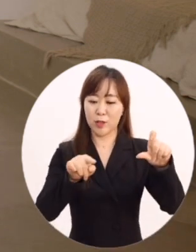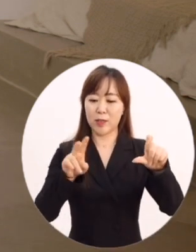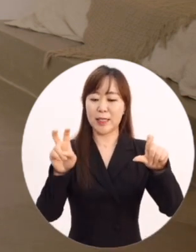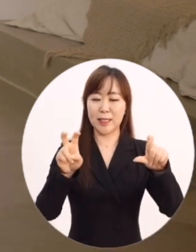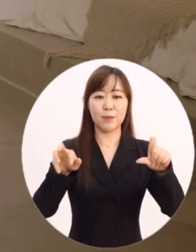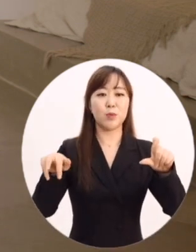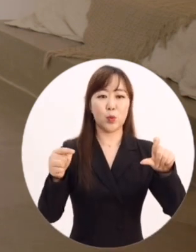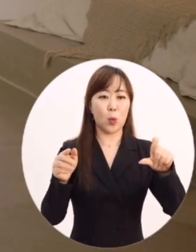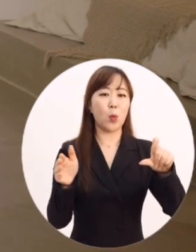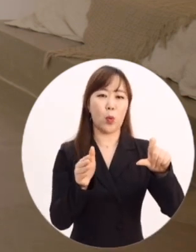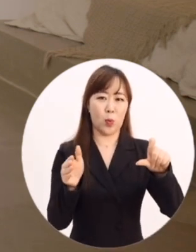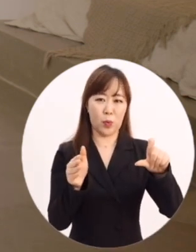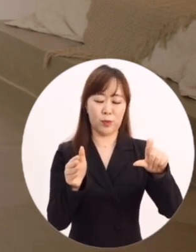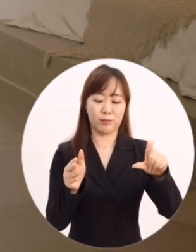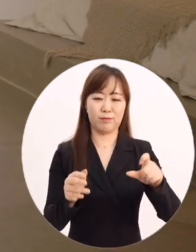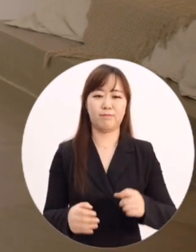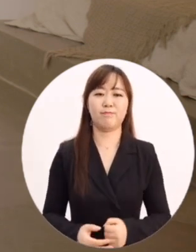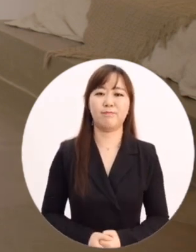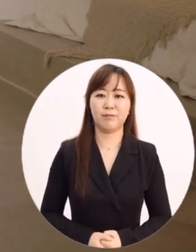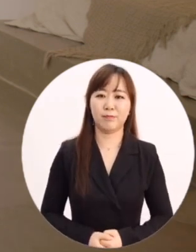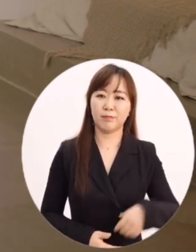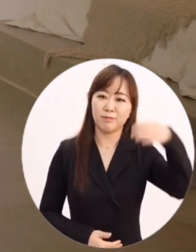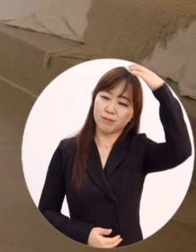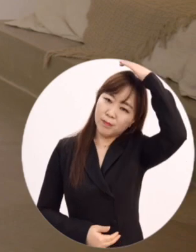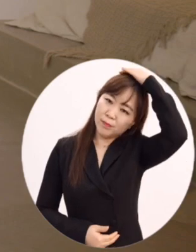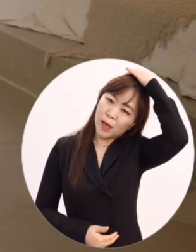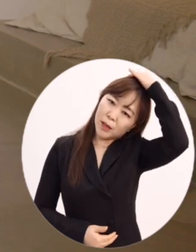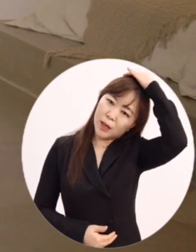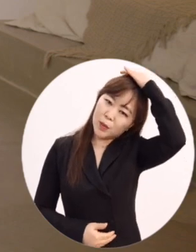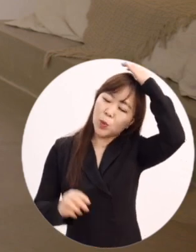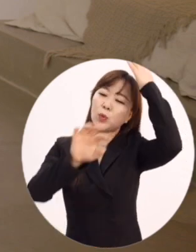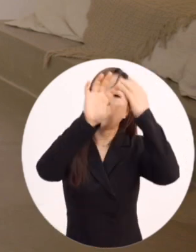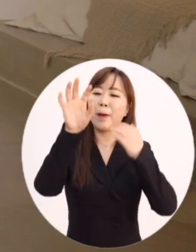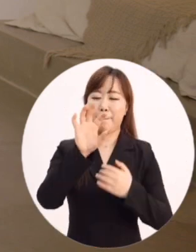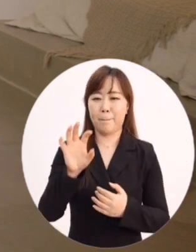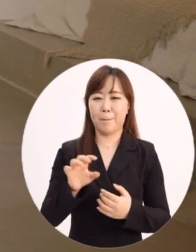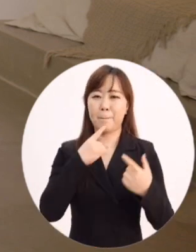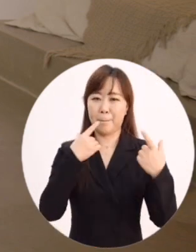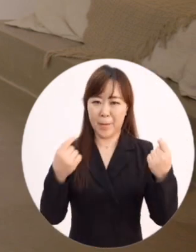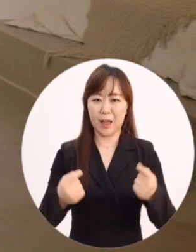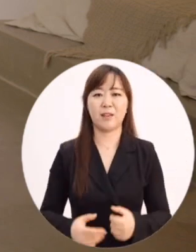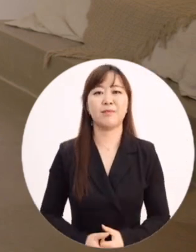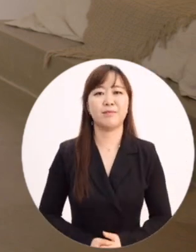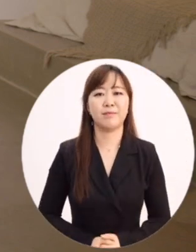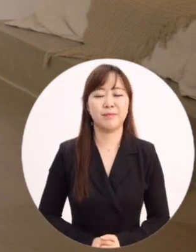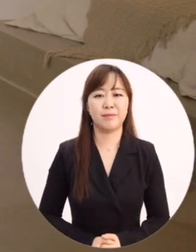15초에서 20초 유지합니다. 반대쪽도 반복합니다.